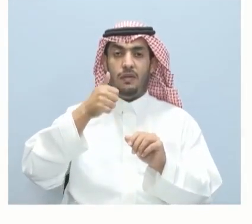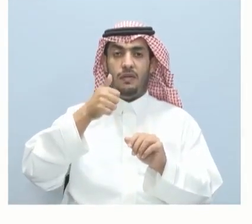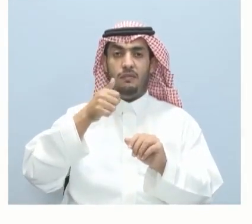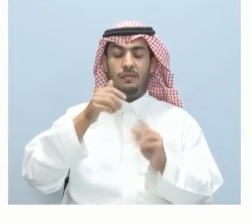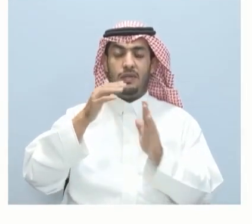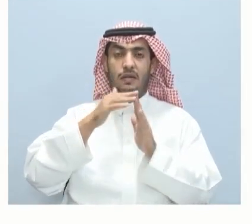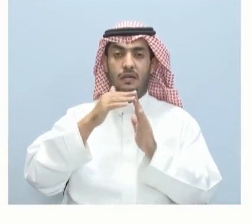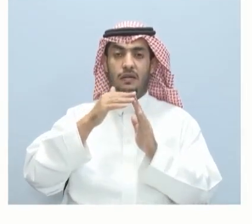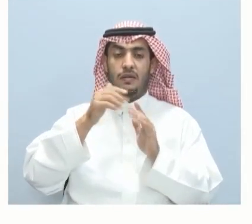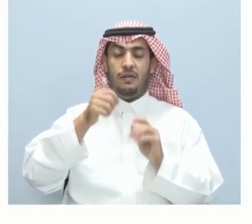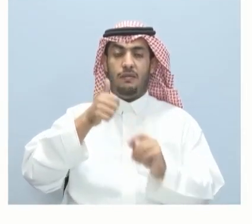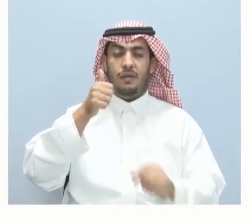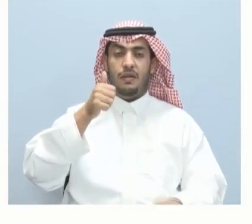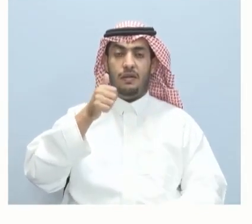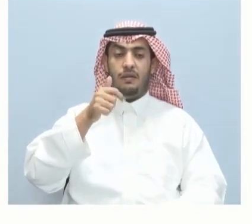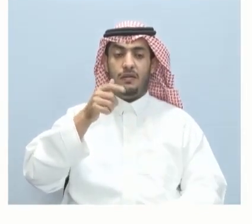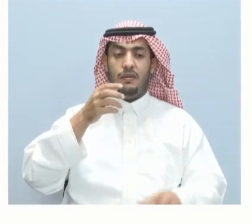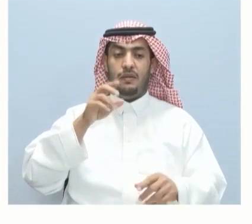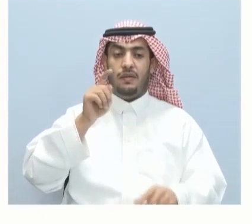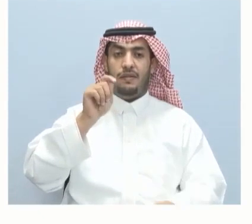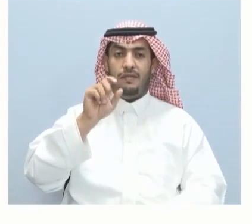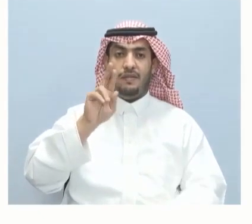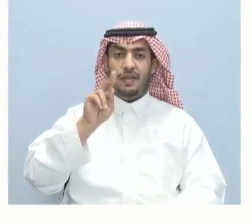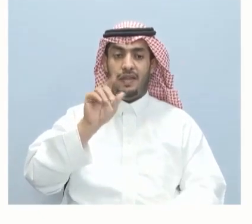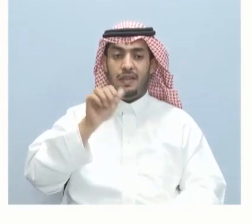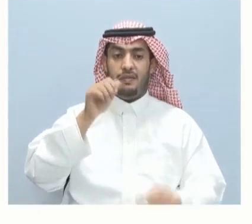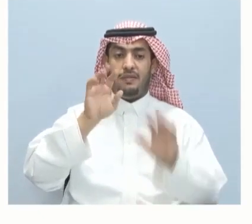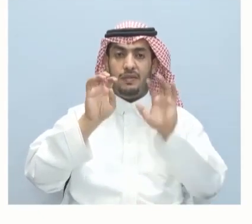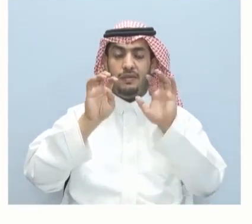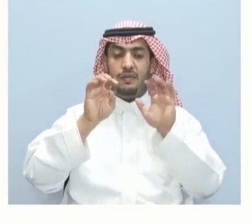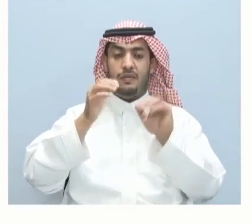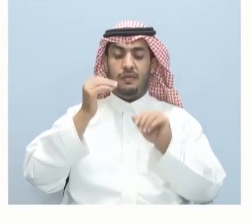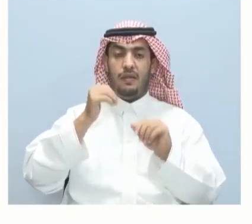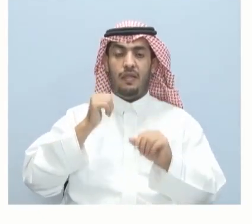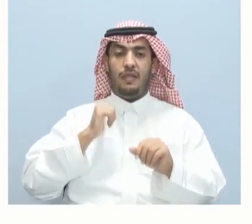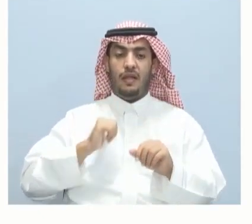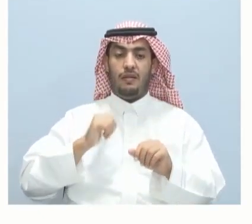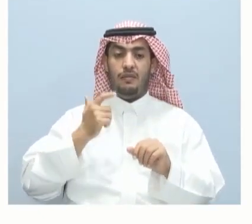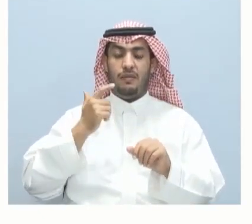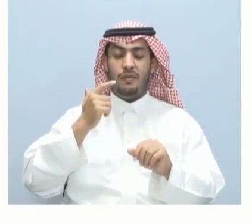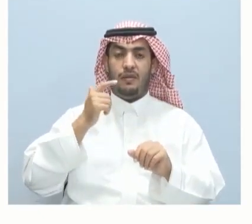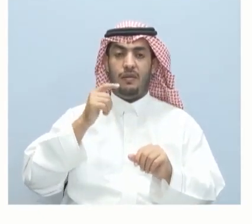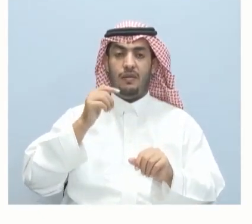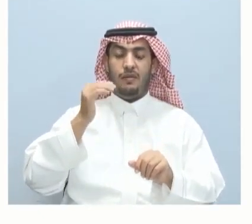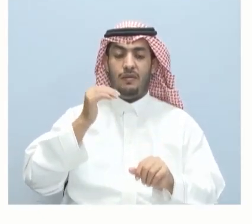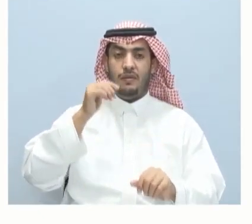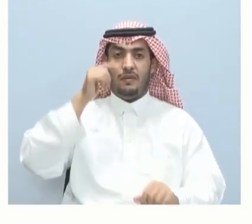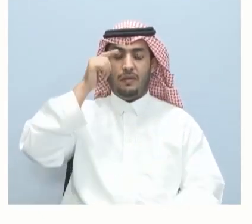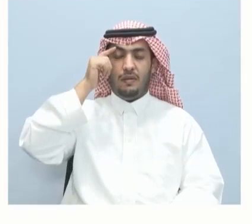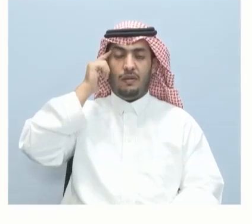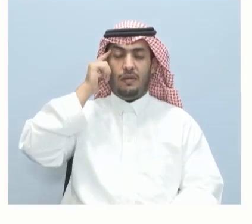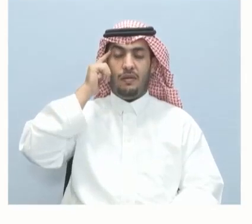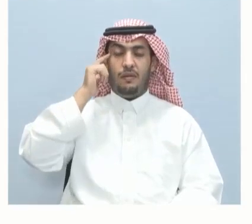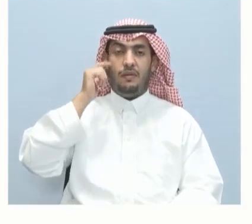بزاويه فبالتالي هنا سناخذ الثيتا بكم ب 90 على الاغلب الطلاب يحتار فيما اذا في